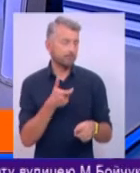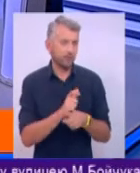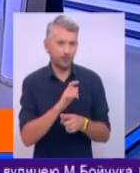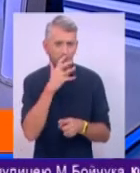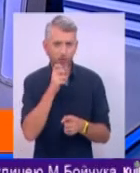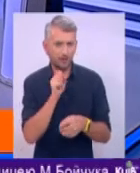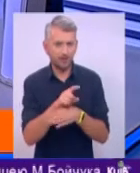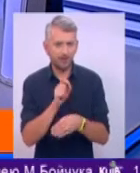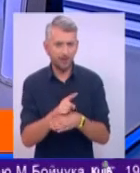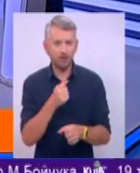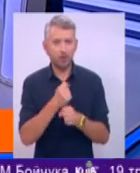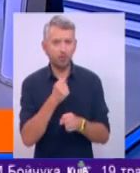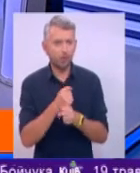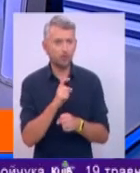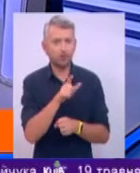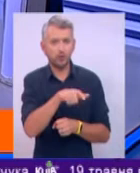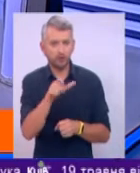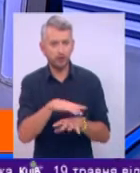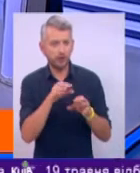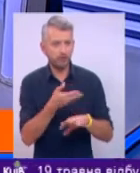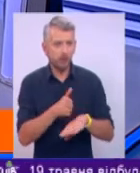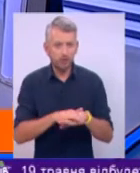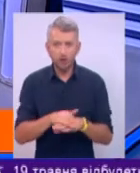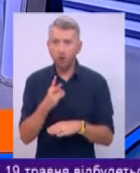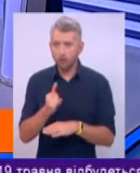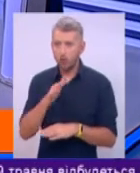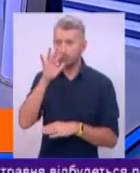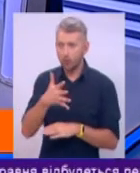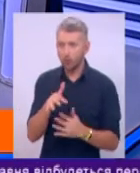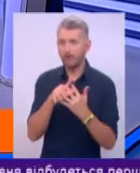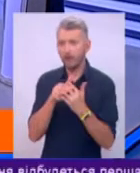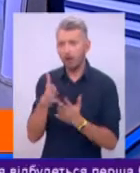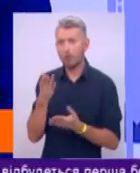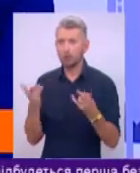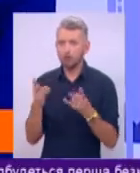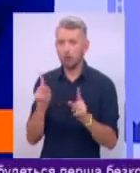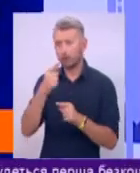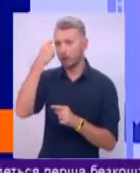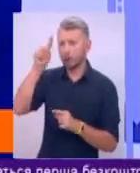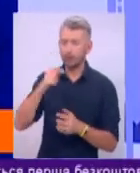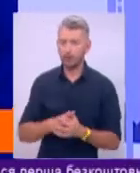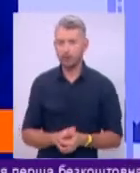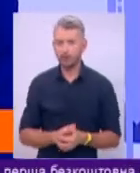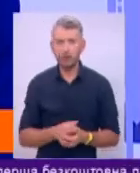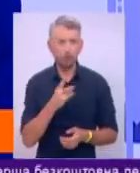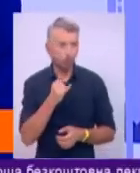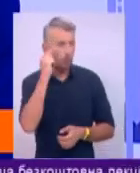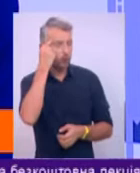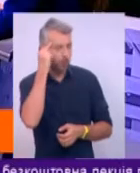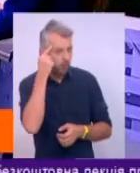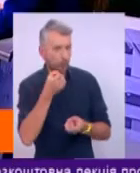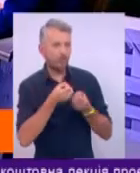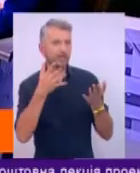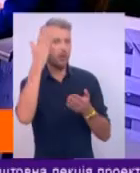задача. Насправді робота з людьми саме важка. Звичайно, просто вже 5-й рік війни, можливо, треба було б щось вже й придумати. Ну, думають світлі